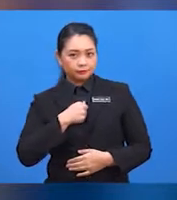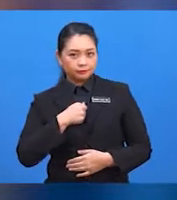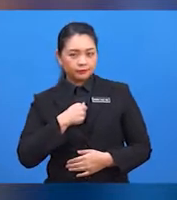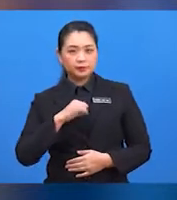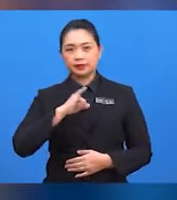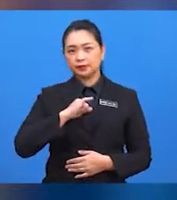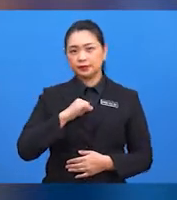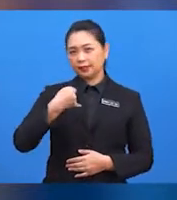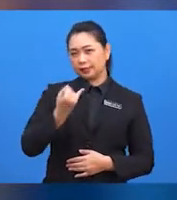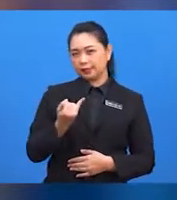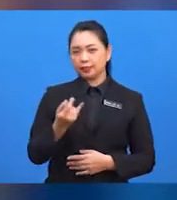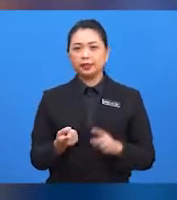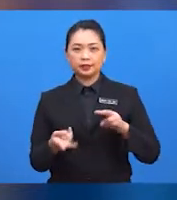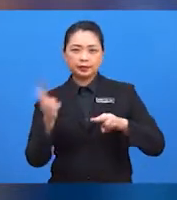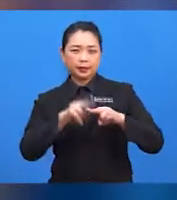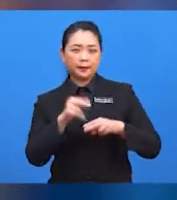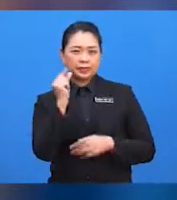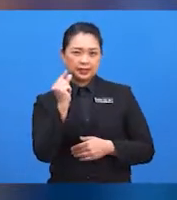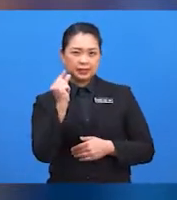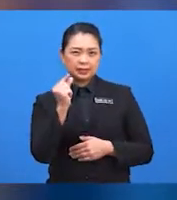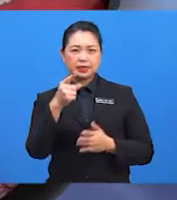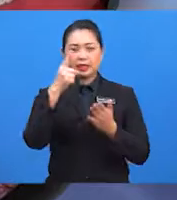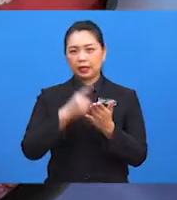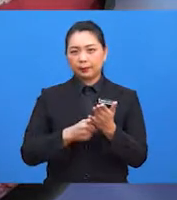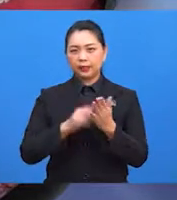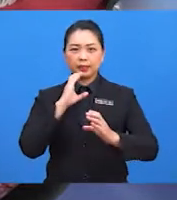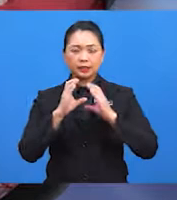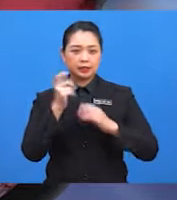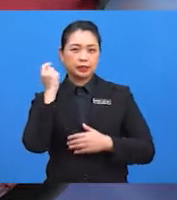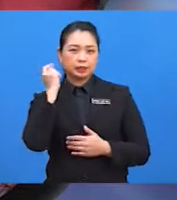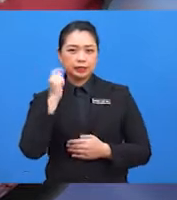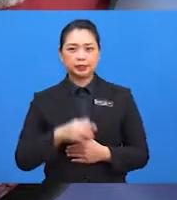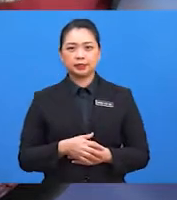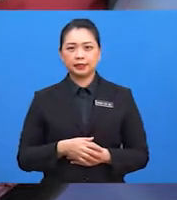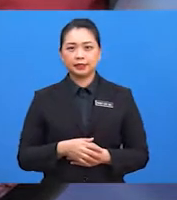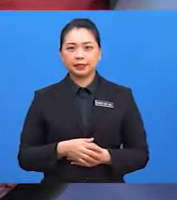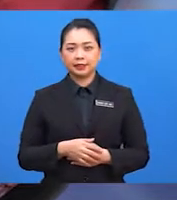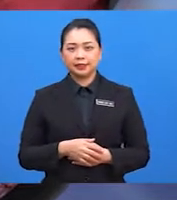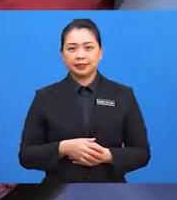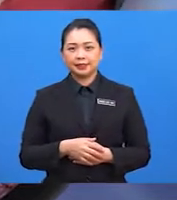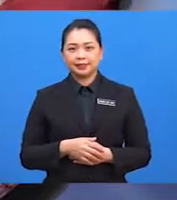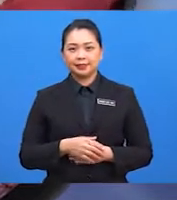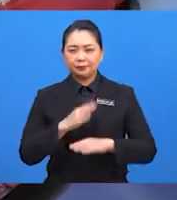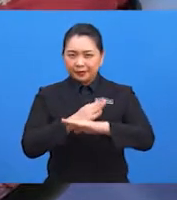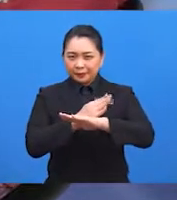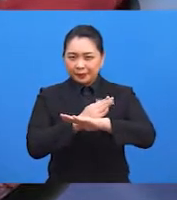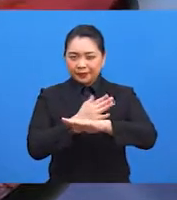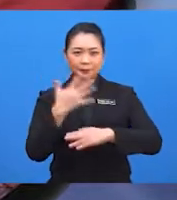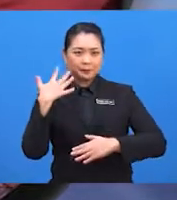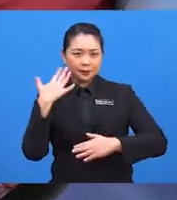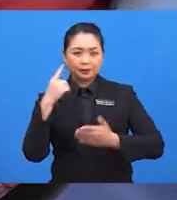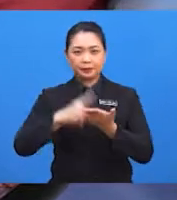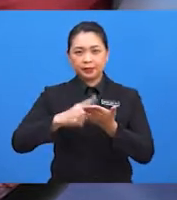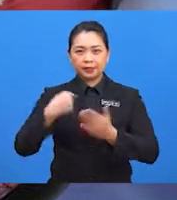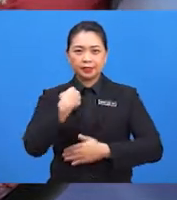ingin menambah sedikit apa yang dikatakan oleh panel kedua tadi. Okey, boleh. Semakin hangat nampaknya topik perbincangan kita